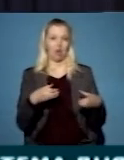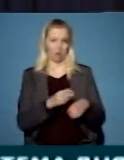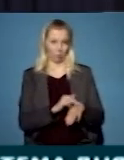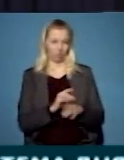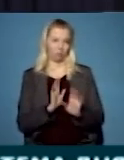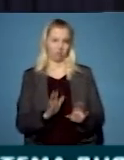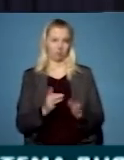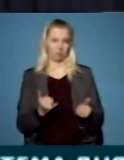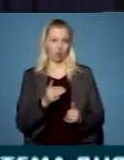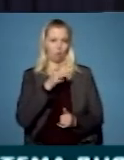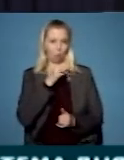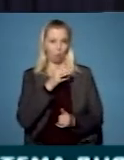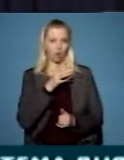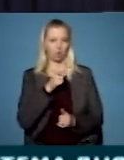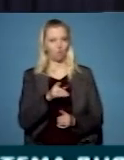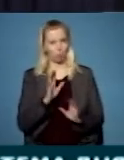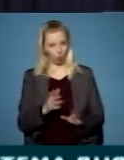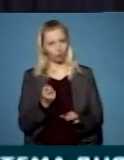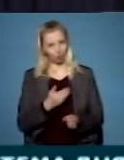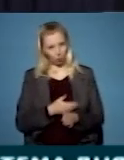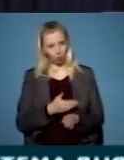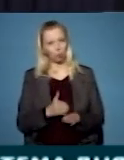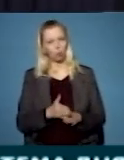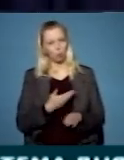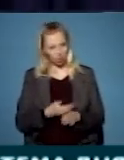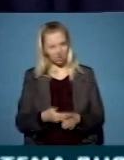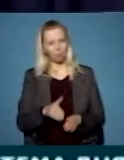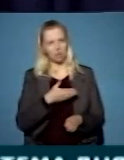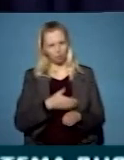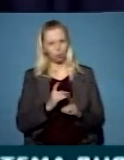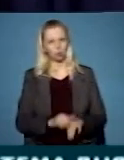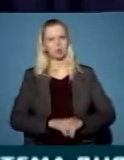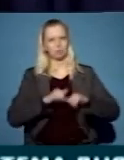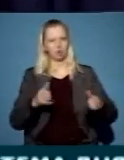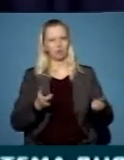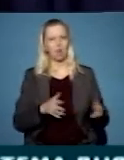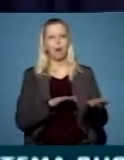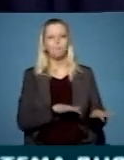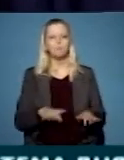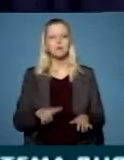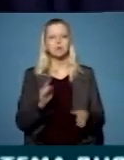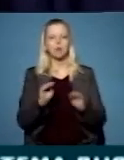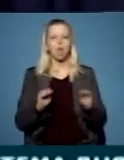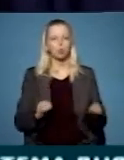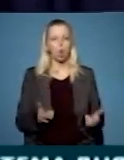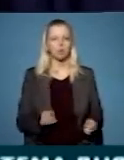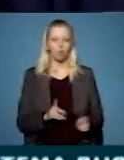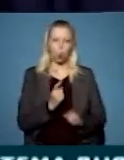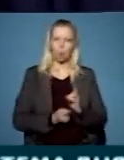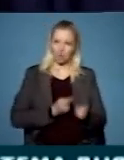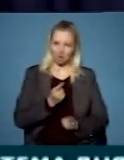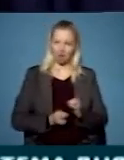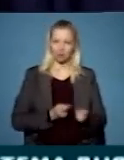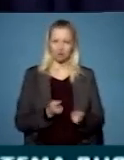На даний момент тільки що. Але воно буде… Постійно будемо збільшувати кількість. І місце дислокації. Воно буде